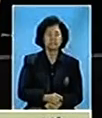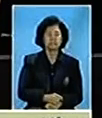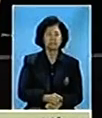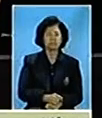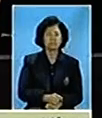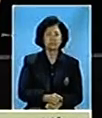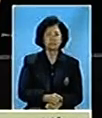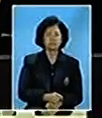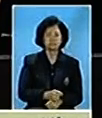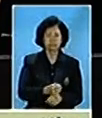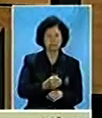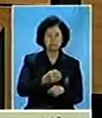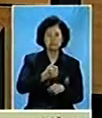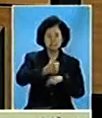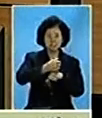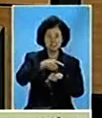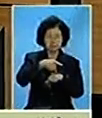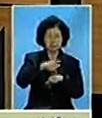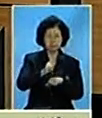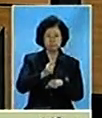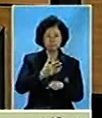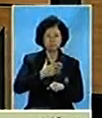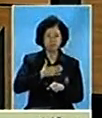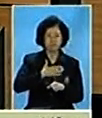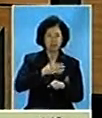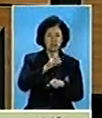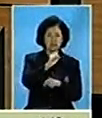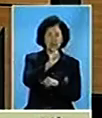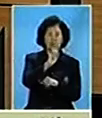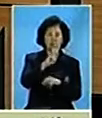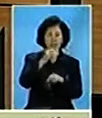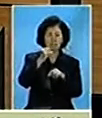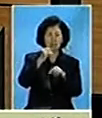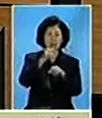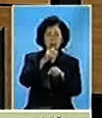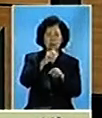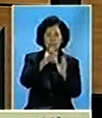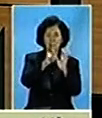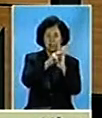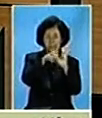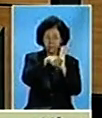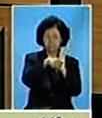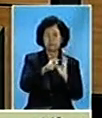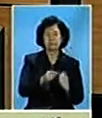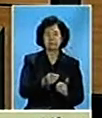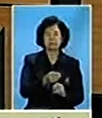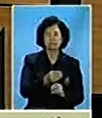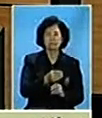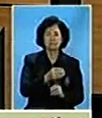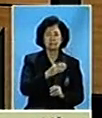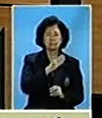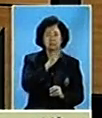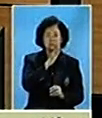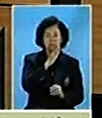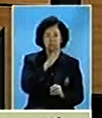ท่านประธานที่เคารพครับเกียรติอันที่แก้วสมาชิกวุฒิสภาจังหวัดกำแพงเพชรครับก็ถ้าหากว่า